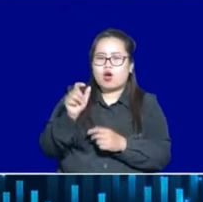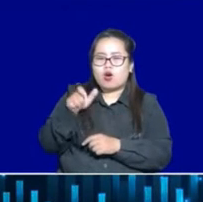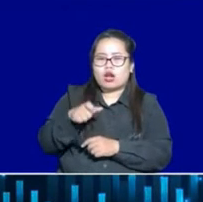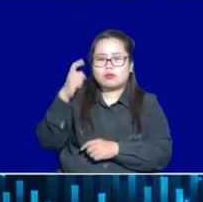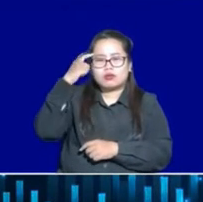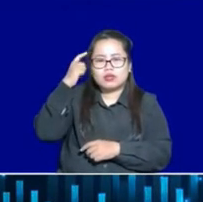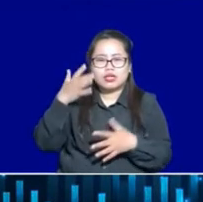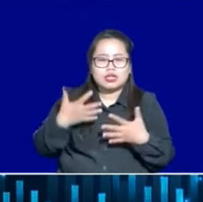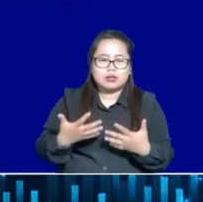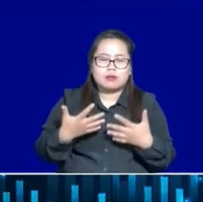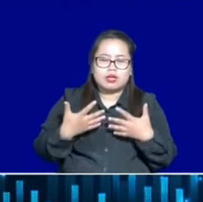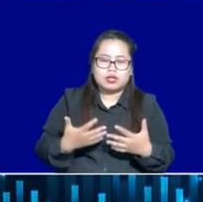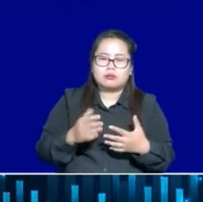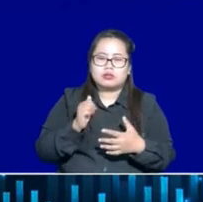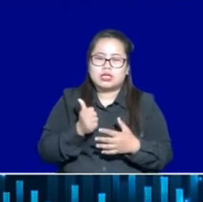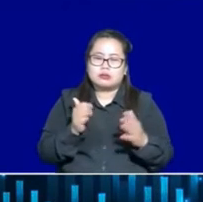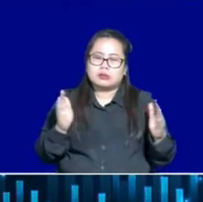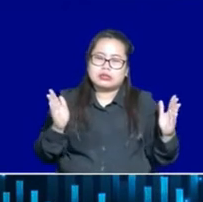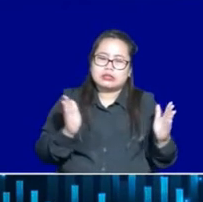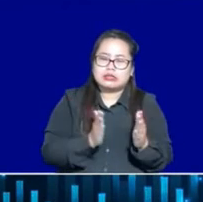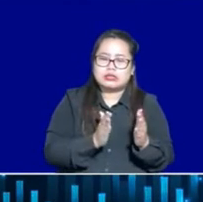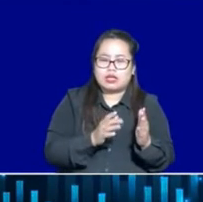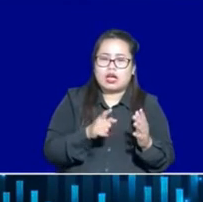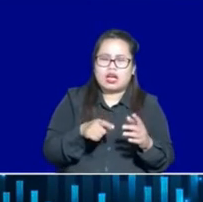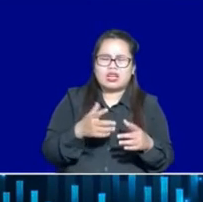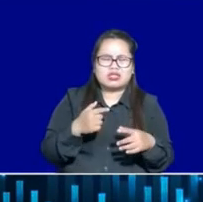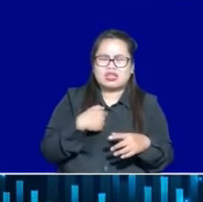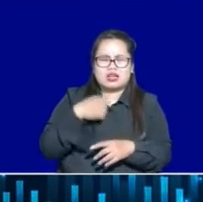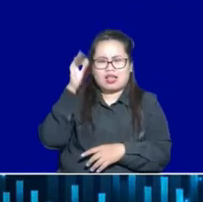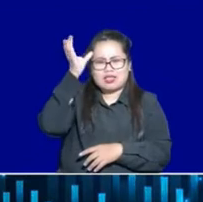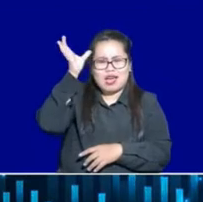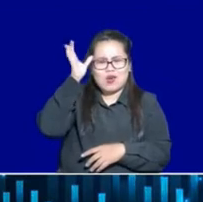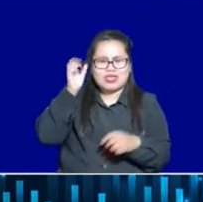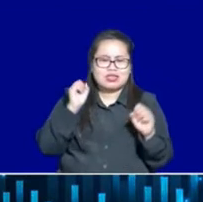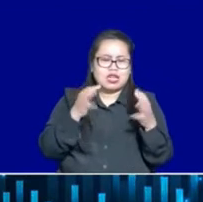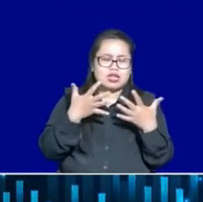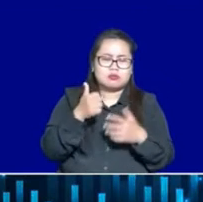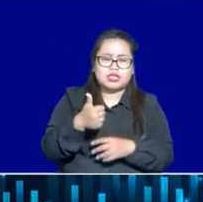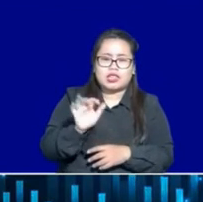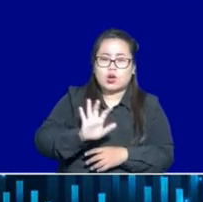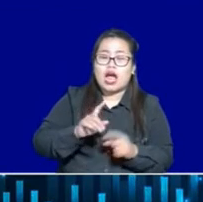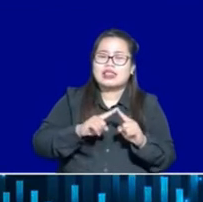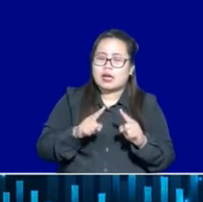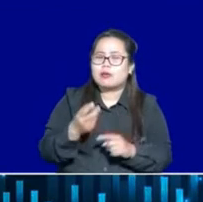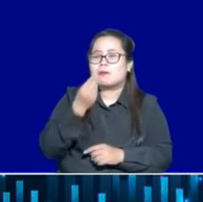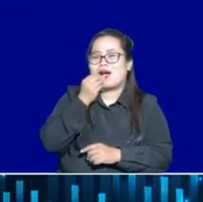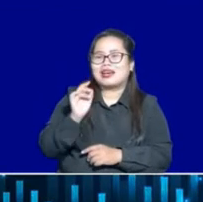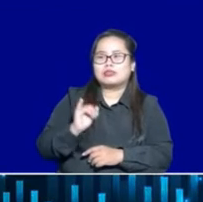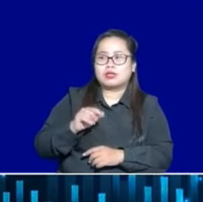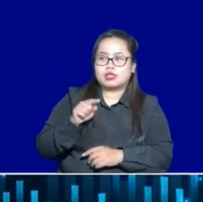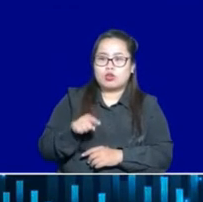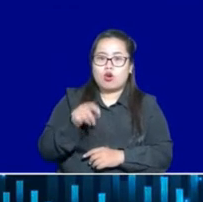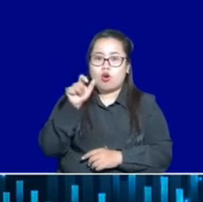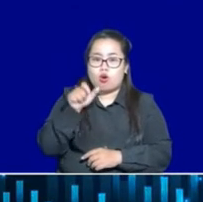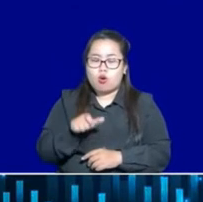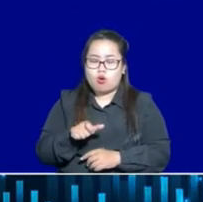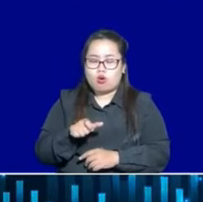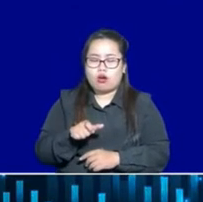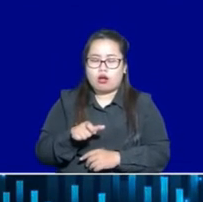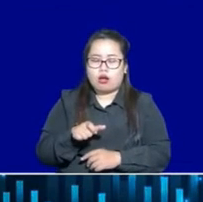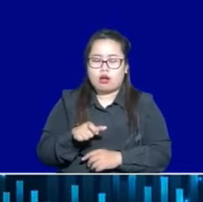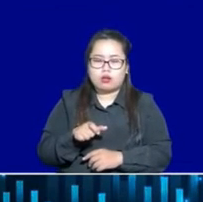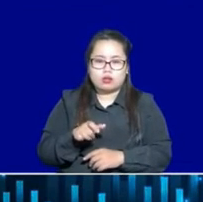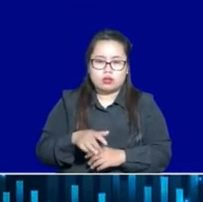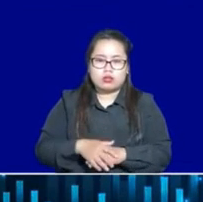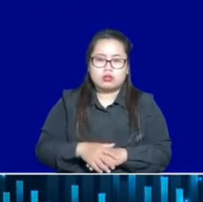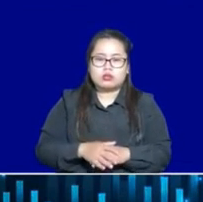chain. Saya nggak tahu apakah itu akan terjadi atau tidak. Tapi makanan sudah seperti itu, orang sudah milih